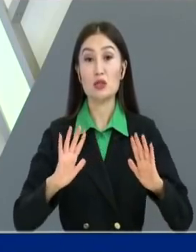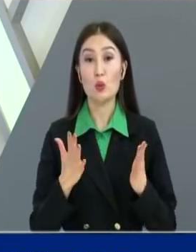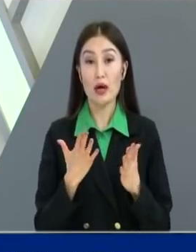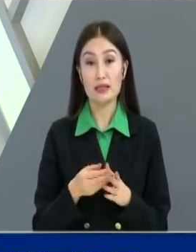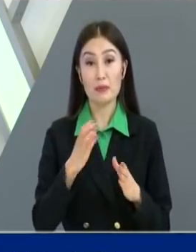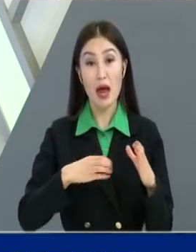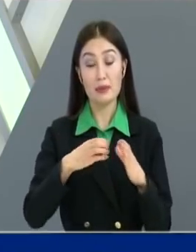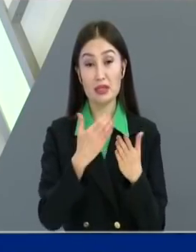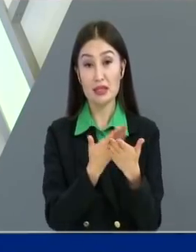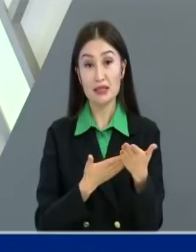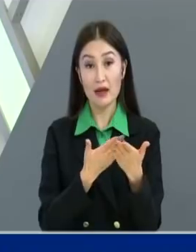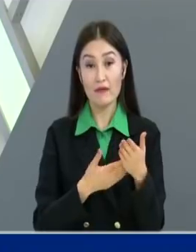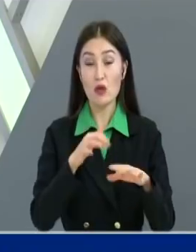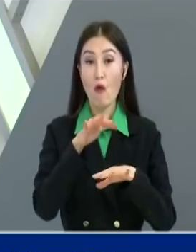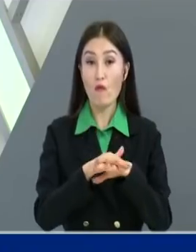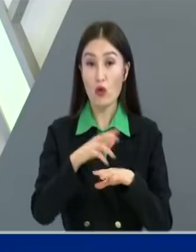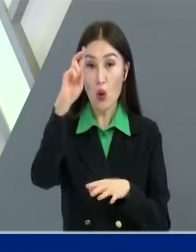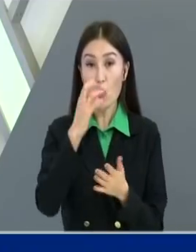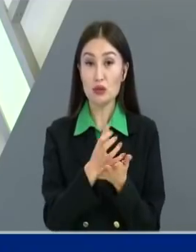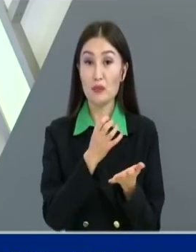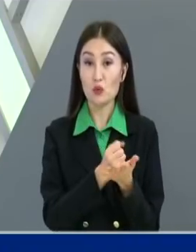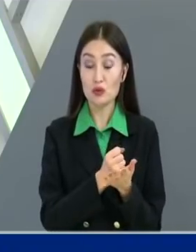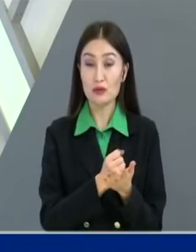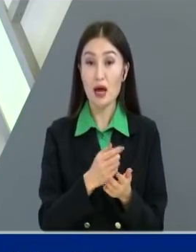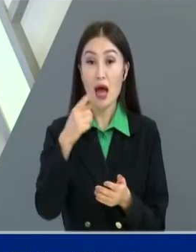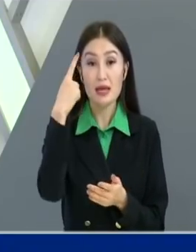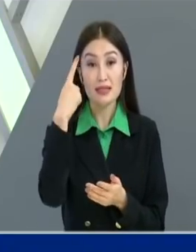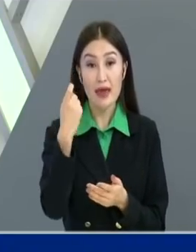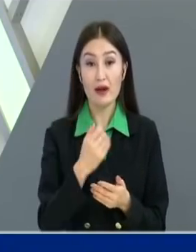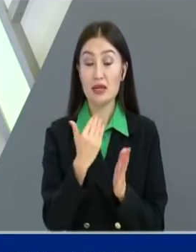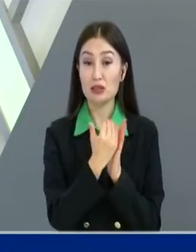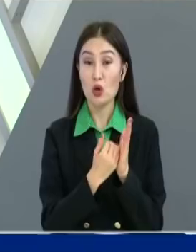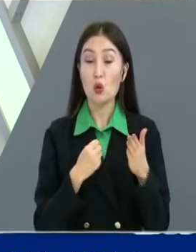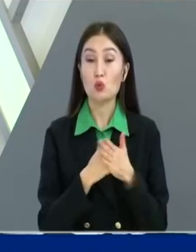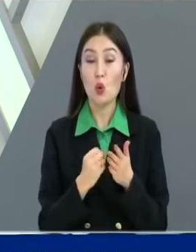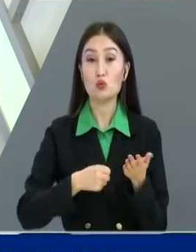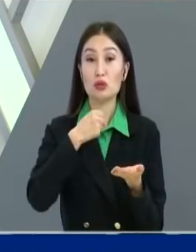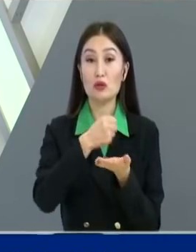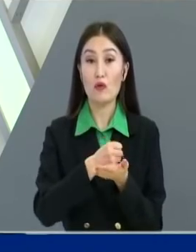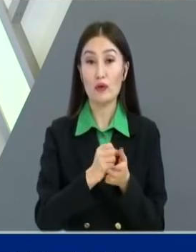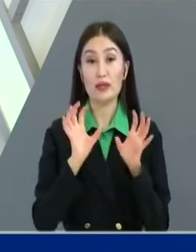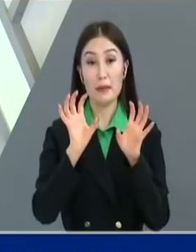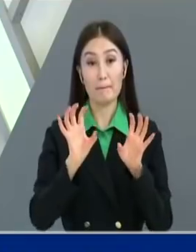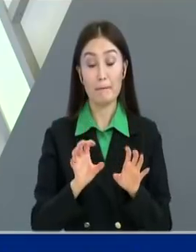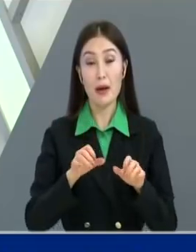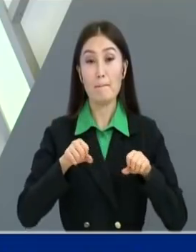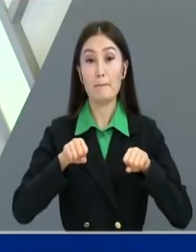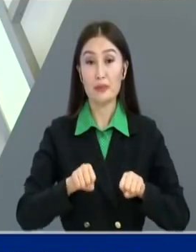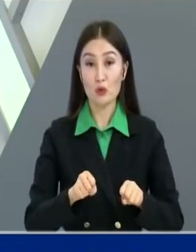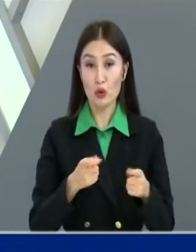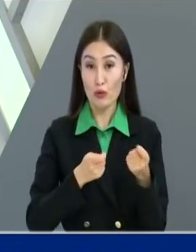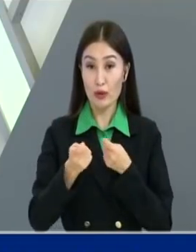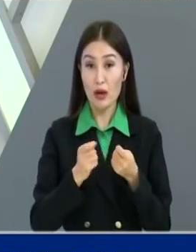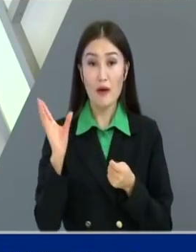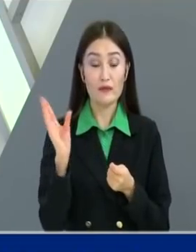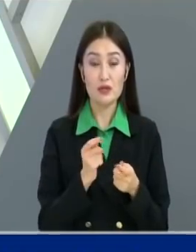ситуацией общественный совет и коллектив фонда госимущества заявляют следующее. До установления легитимного и законного правительства всех руководителей